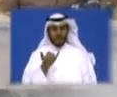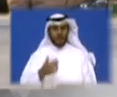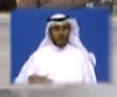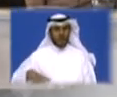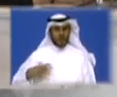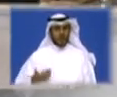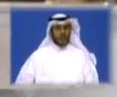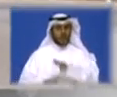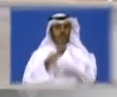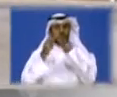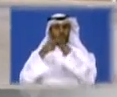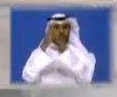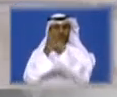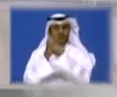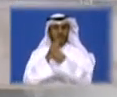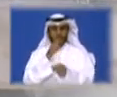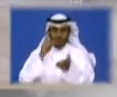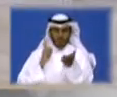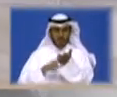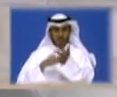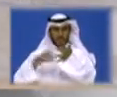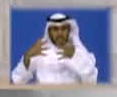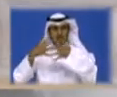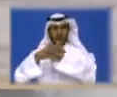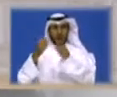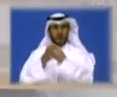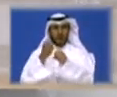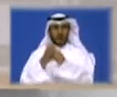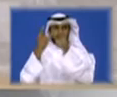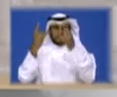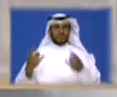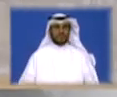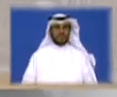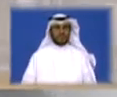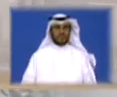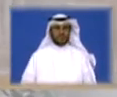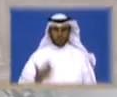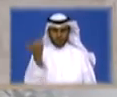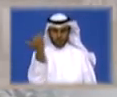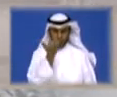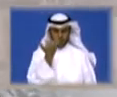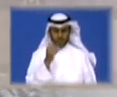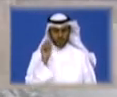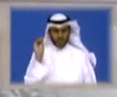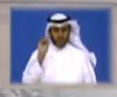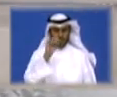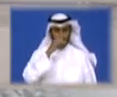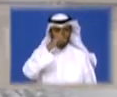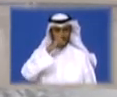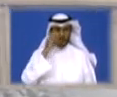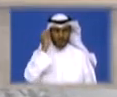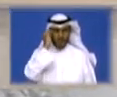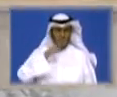الذي ألقاه حضرة صاحب السمو الأمير حفظه الله ورعاه بهذه المناسبة من توجيهات سامية من